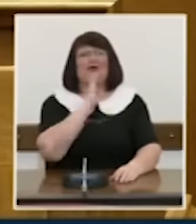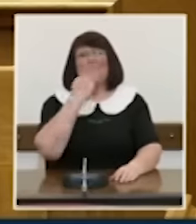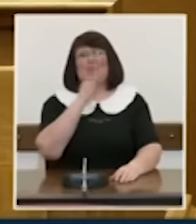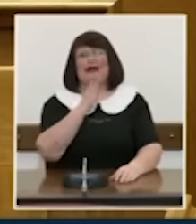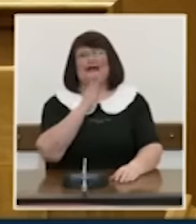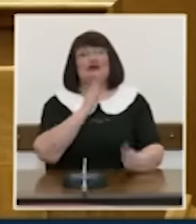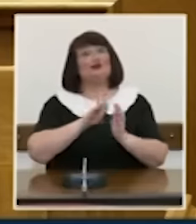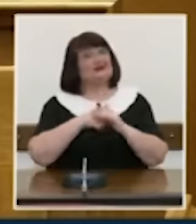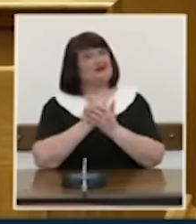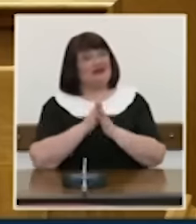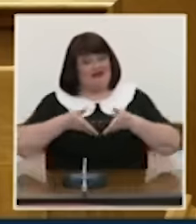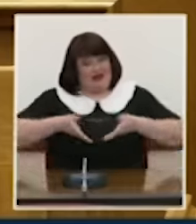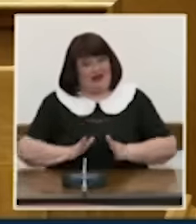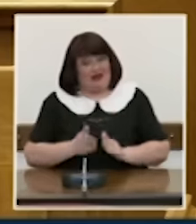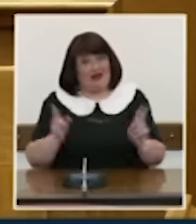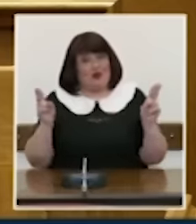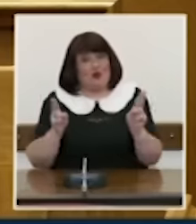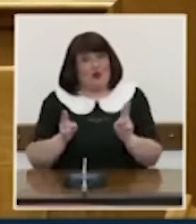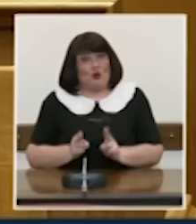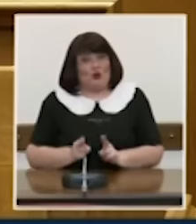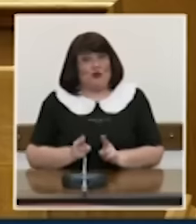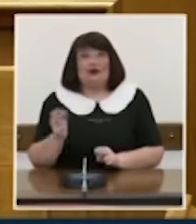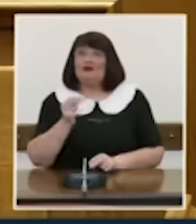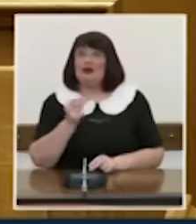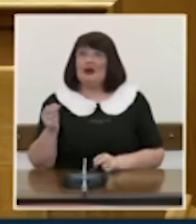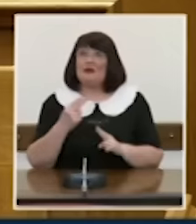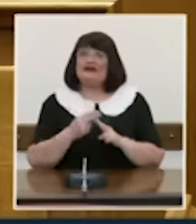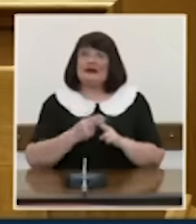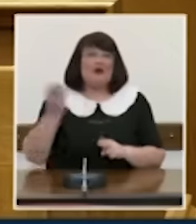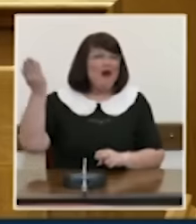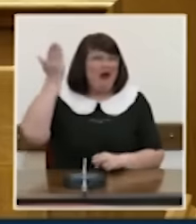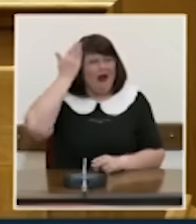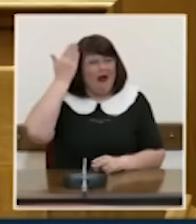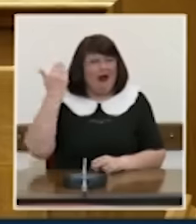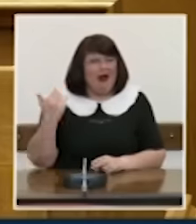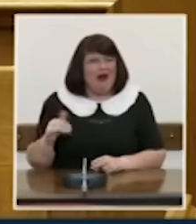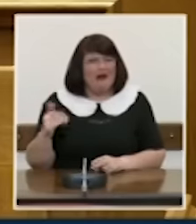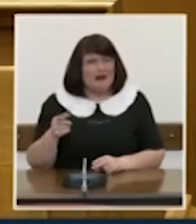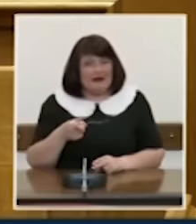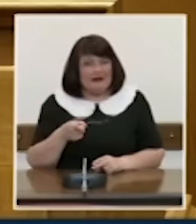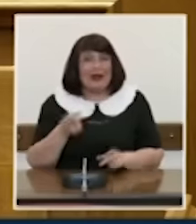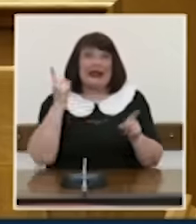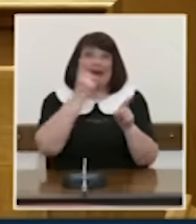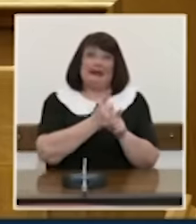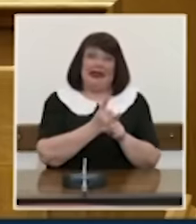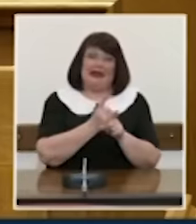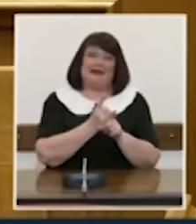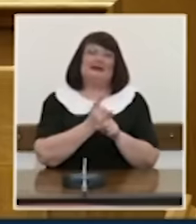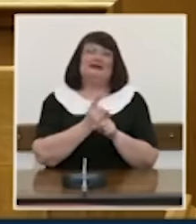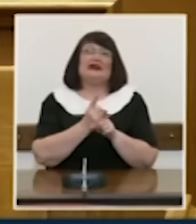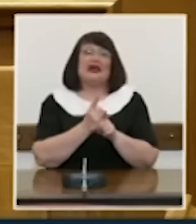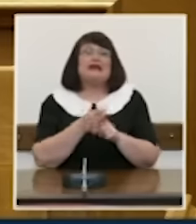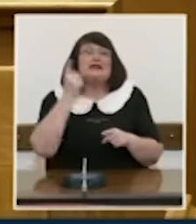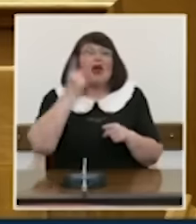δημογραφικό. Μέσα στο θέμα είναι και αυτό. Όμως η ακρίβεια και ιδιαίτερα στη λαϊκή στέγη που